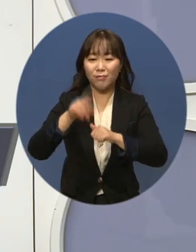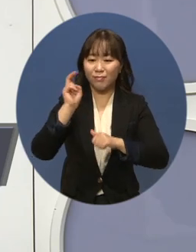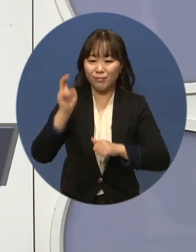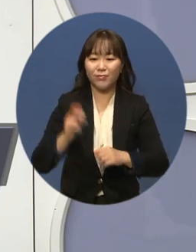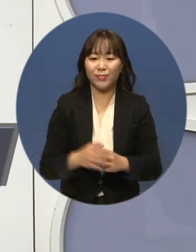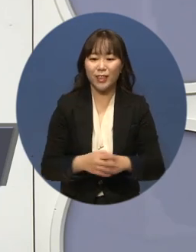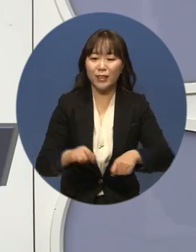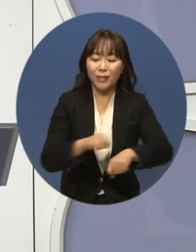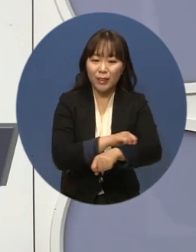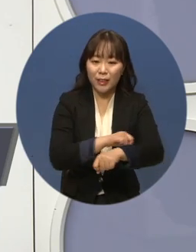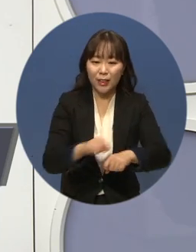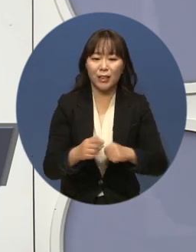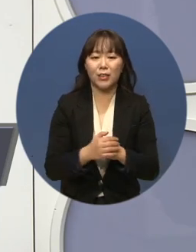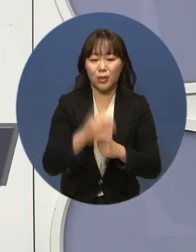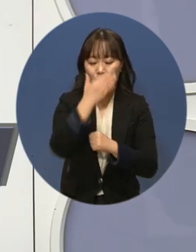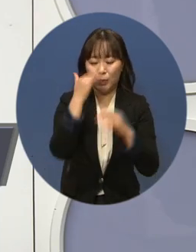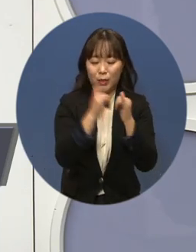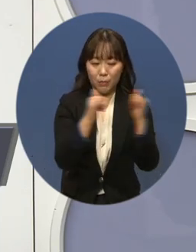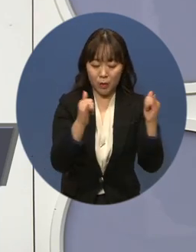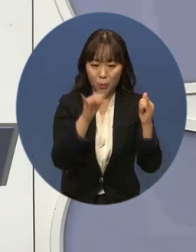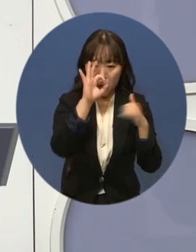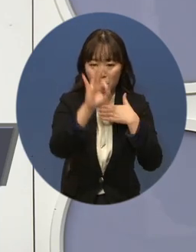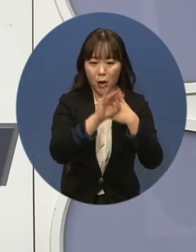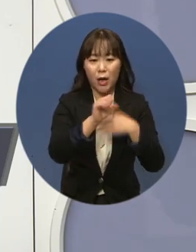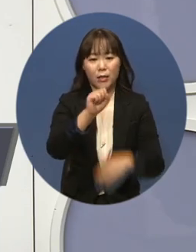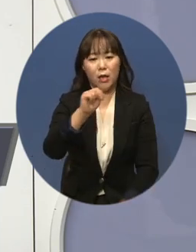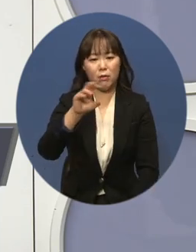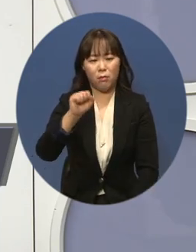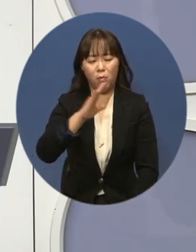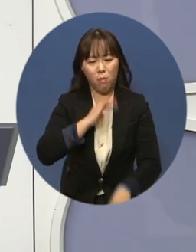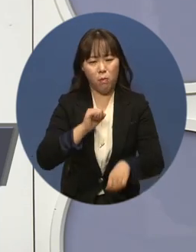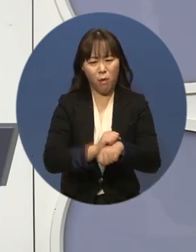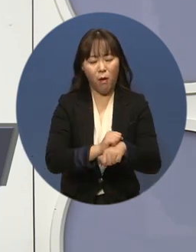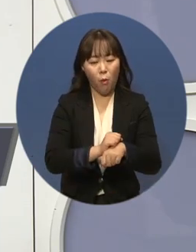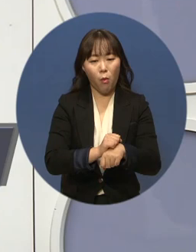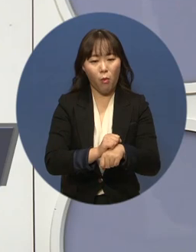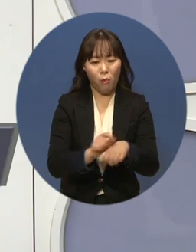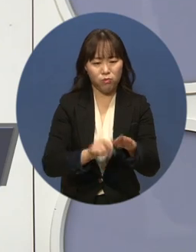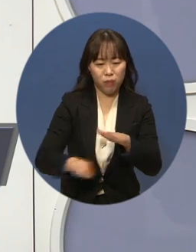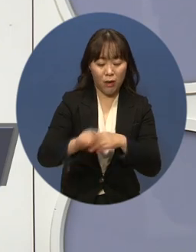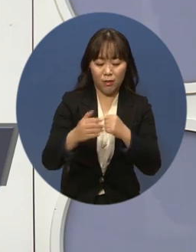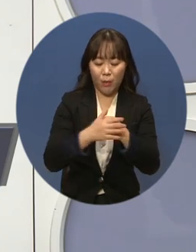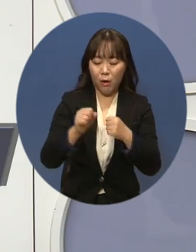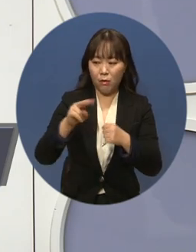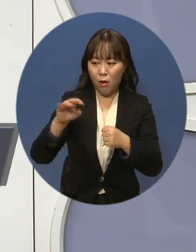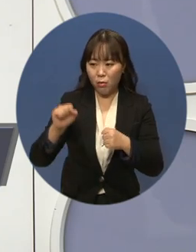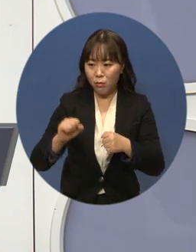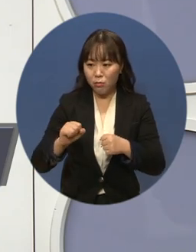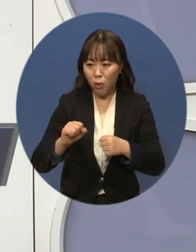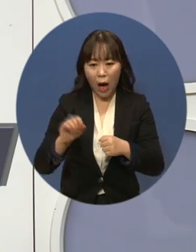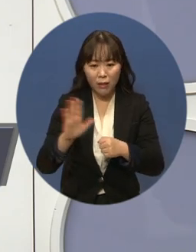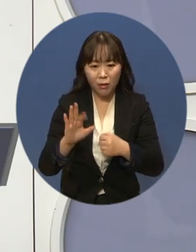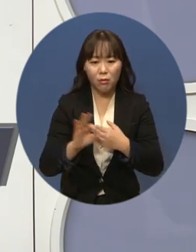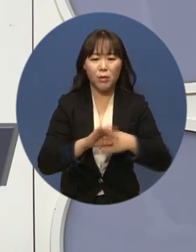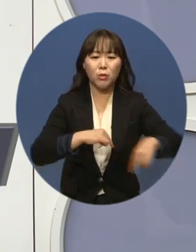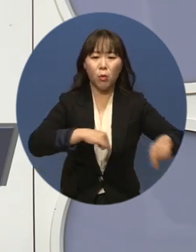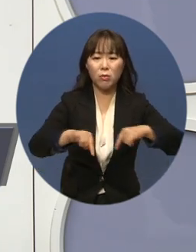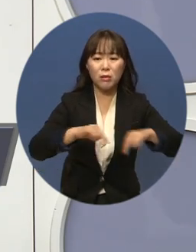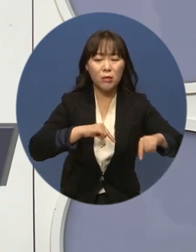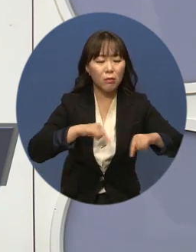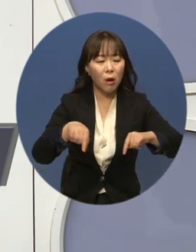되더라고요. 특히 이제 이 젊은 세대들이 SNS에 워낙 강하기 때문에 SNS 활동을 안 하면 정치적